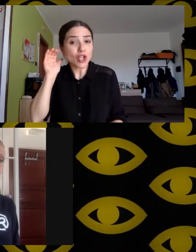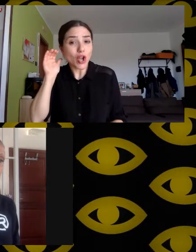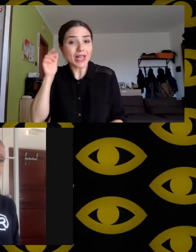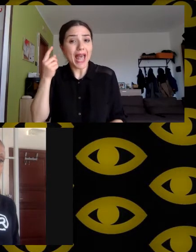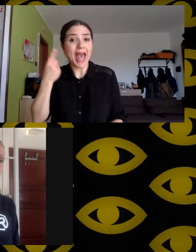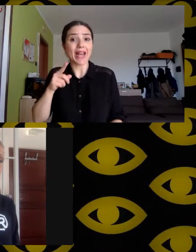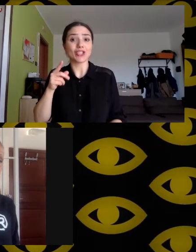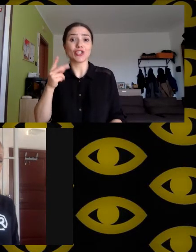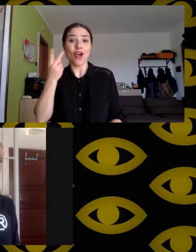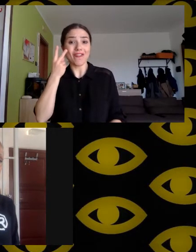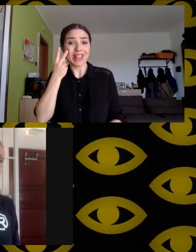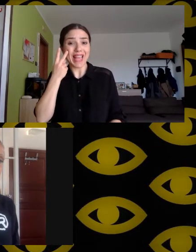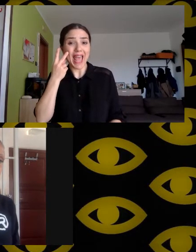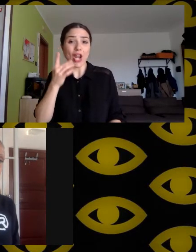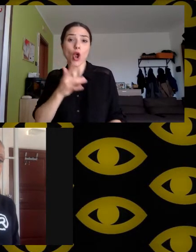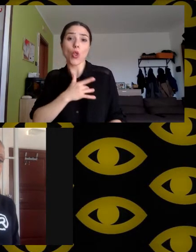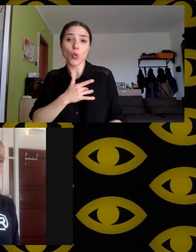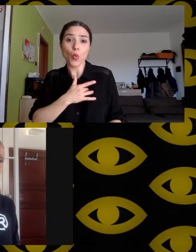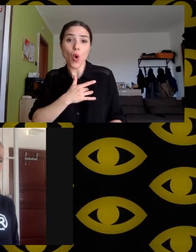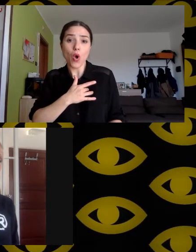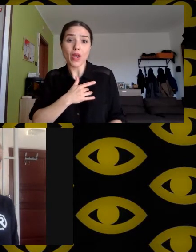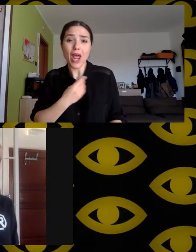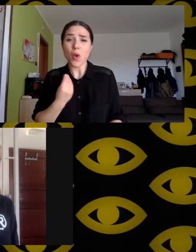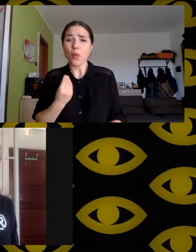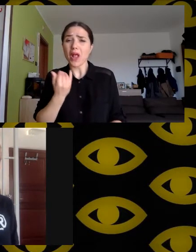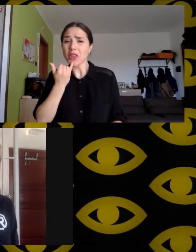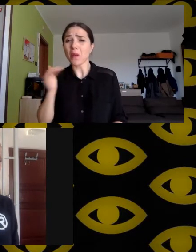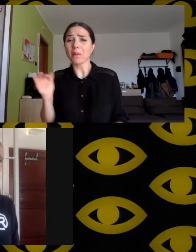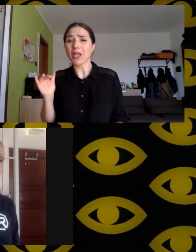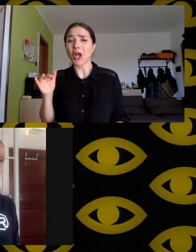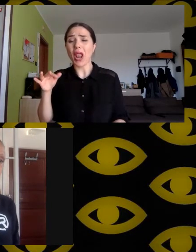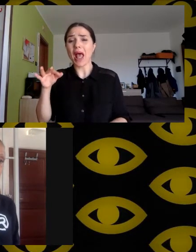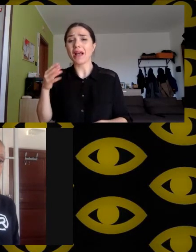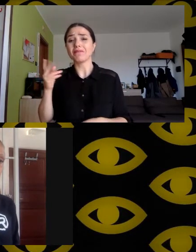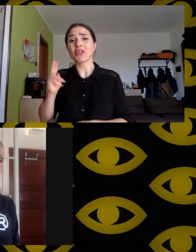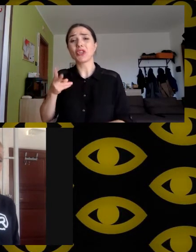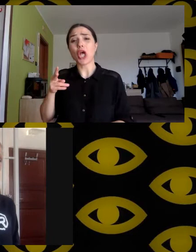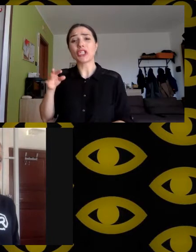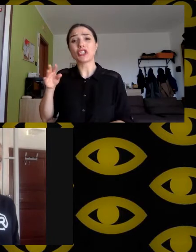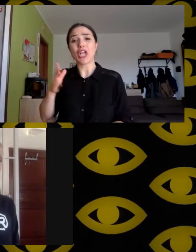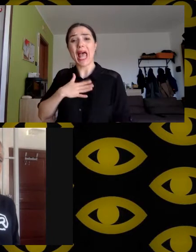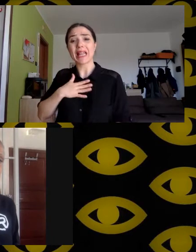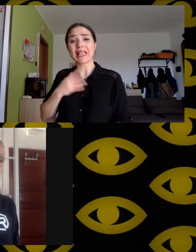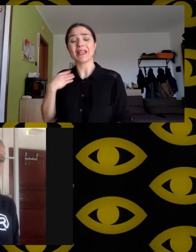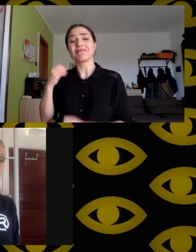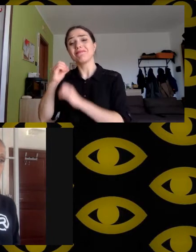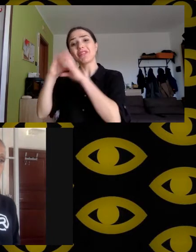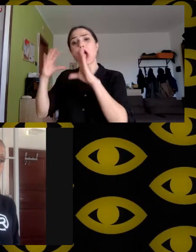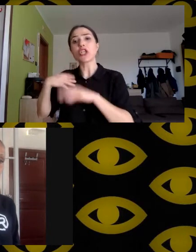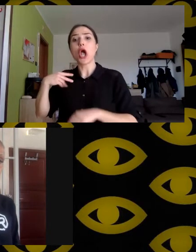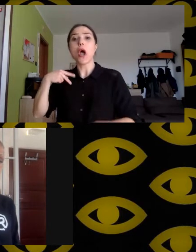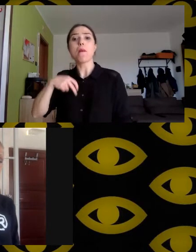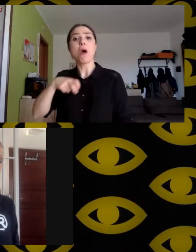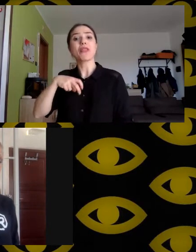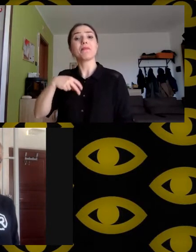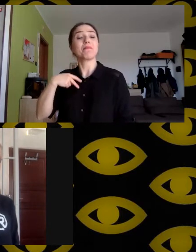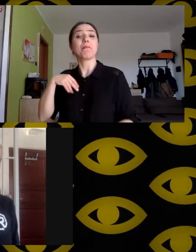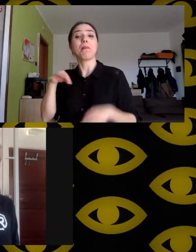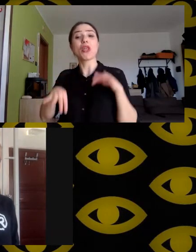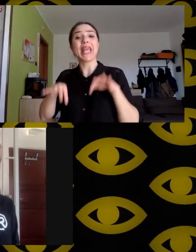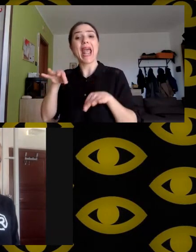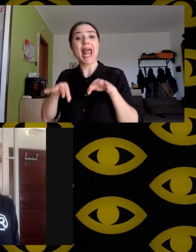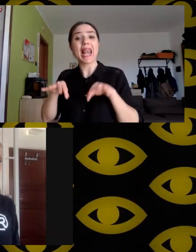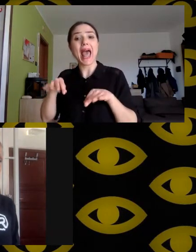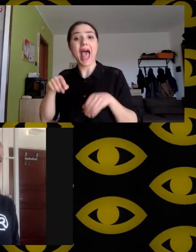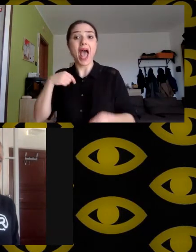fragile, talmente leggera. A 12 anni sognavo di fare la modella, oggi voglio diventare una ricercatrice. Cioè, io sono una persona che